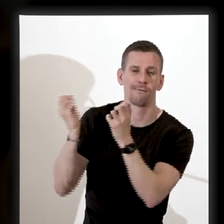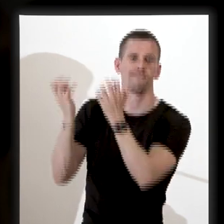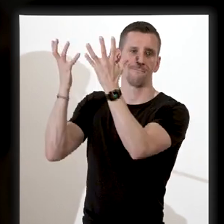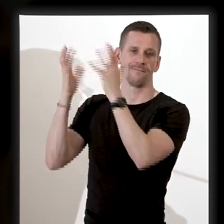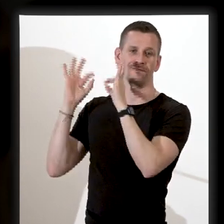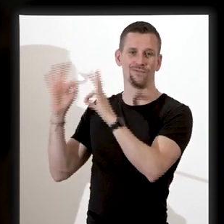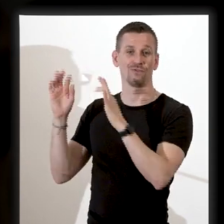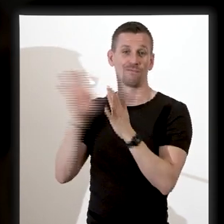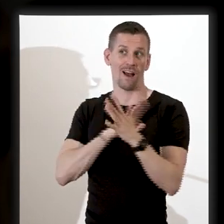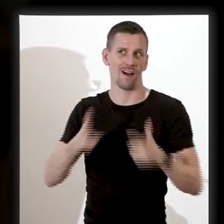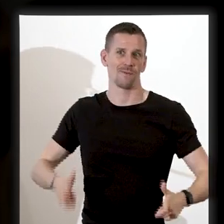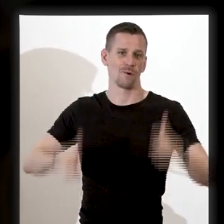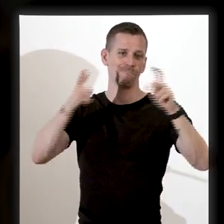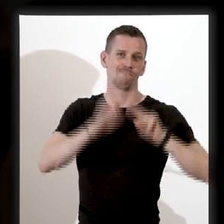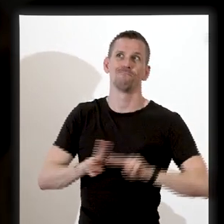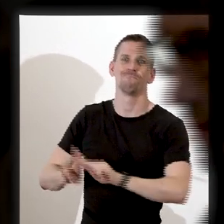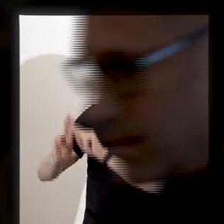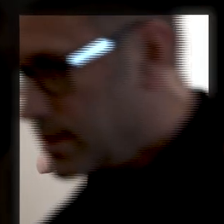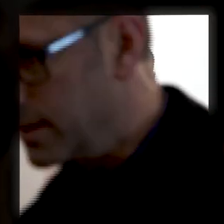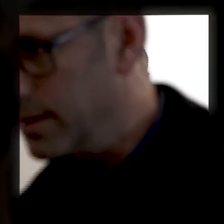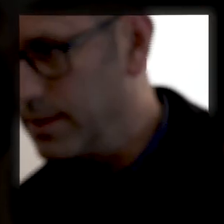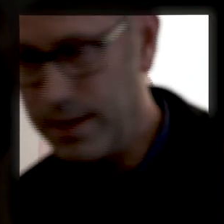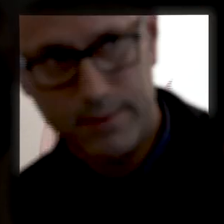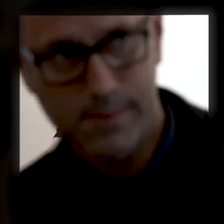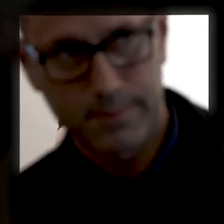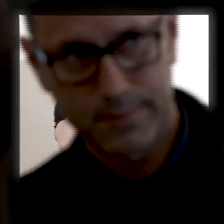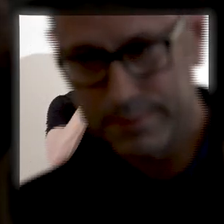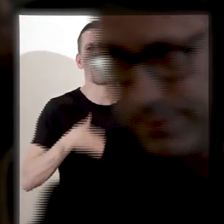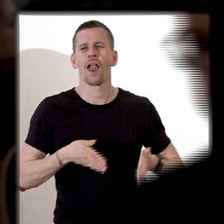appartient, situé, je vous le disais, à Les Brancasses, à Nantes.